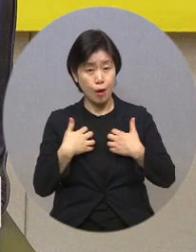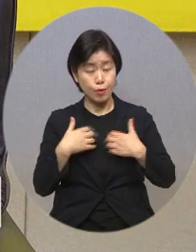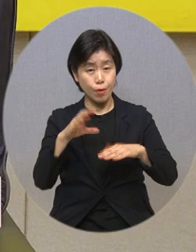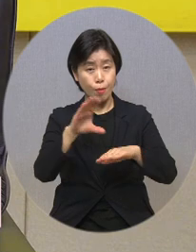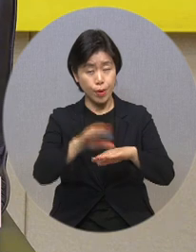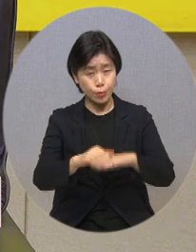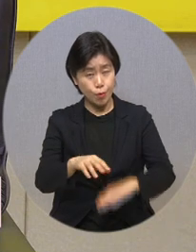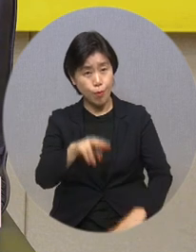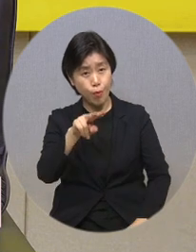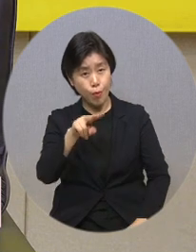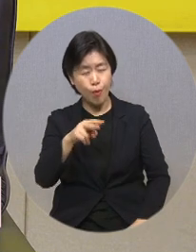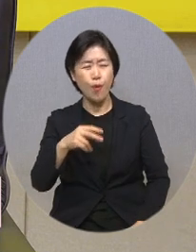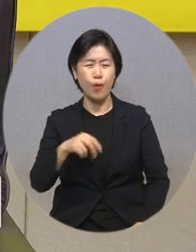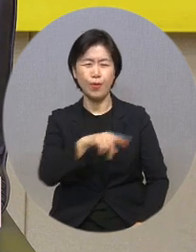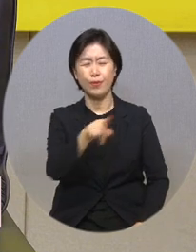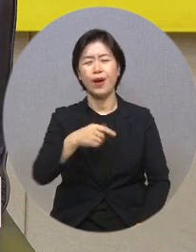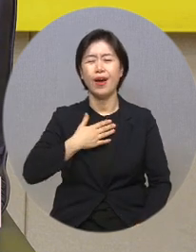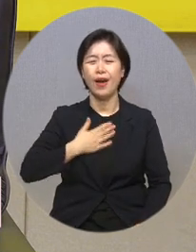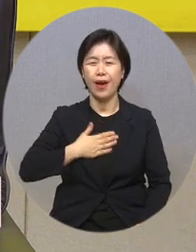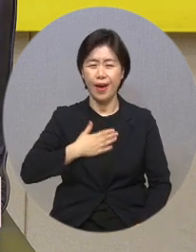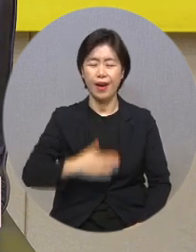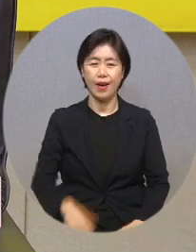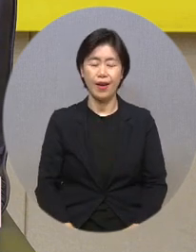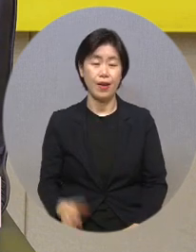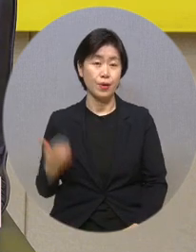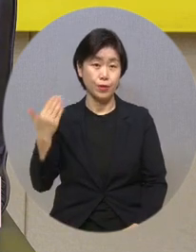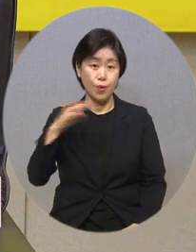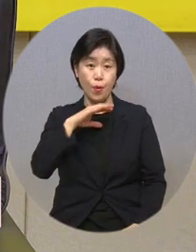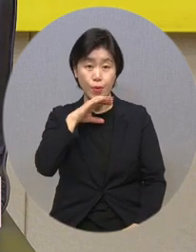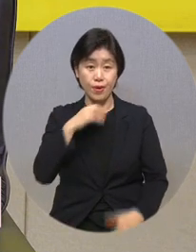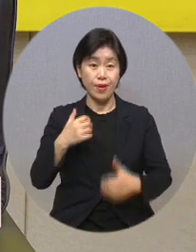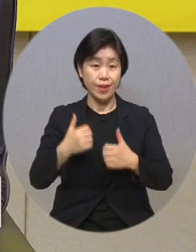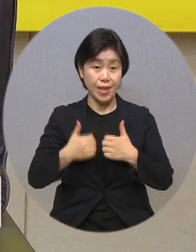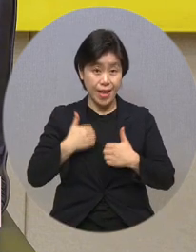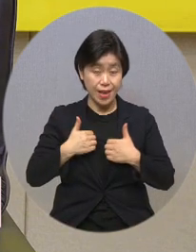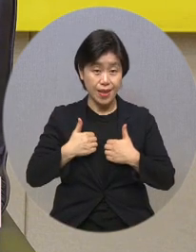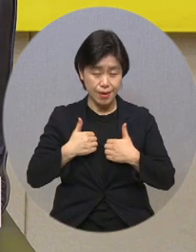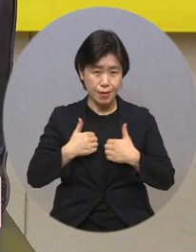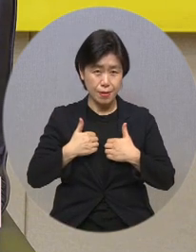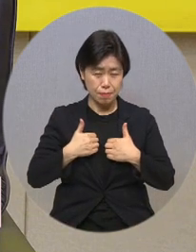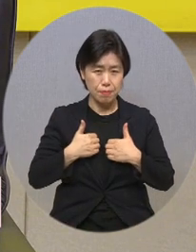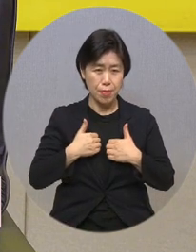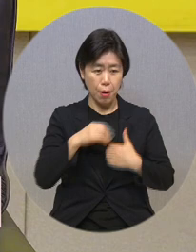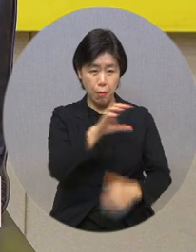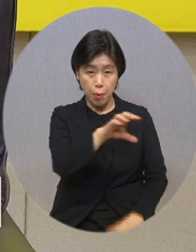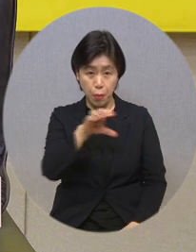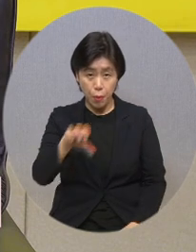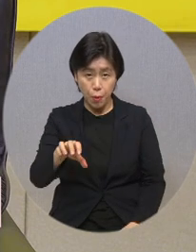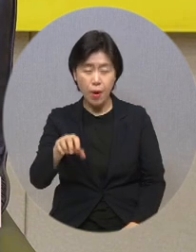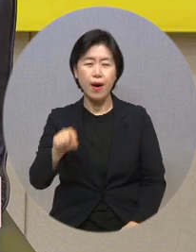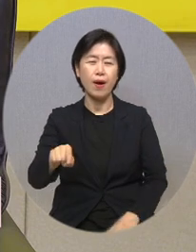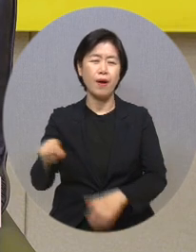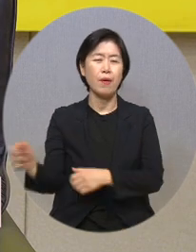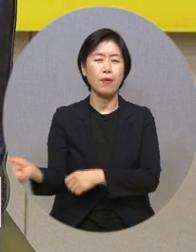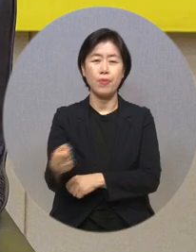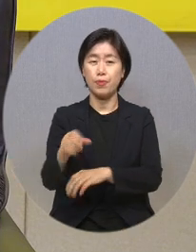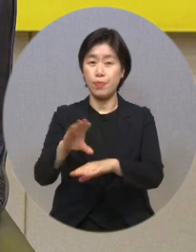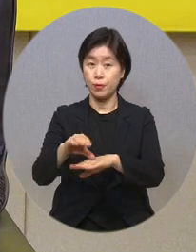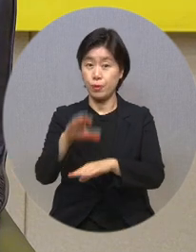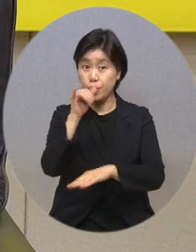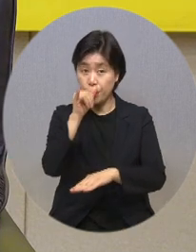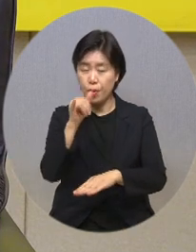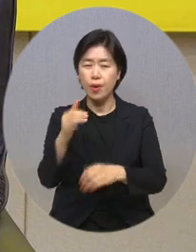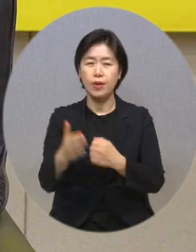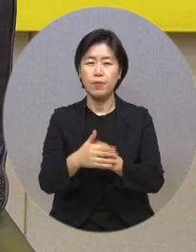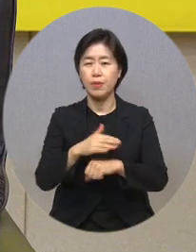계신 거 알고 있고요. 특히 요즘 그 오징어 게임을 패러디한 그 컨텐츠가 아주 재밌어서 저도 간혹 보고 있습니다.